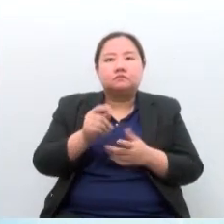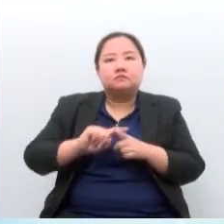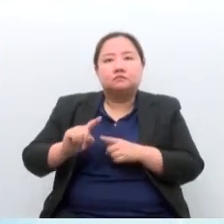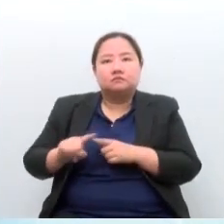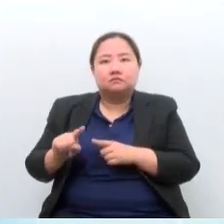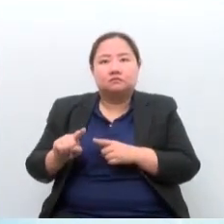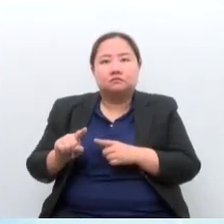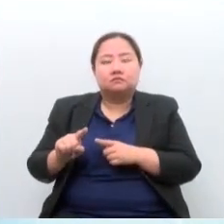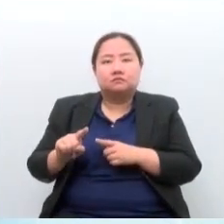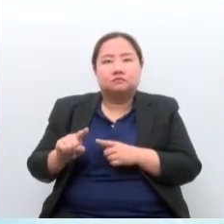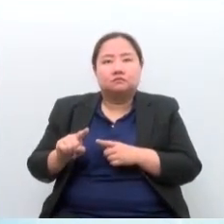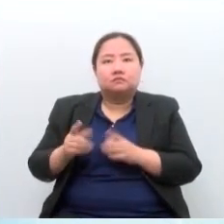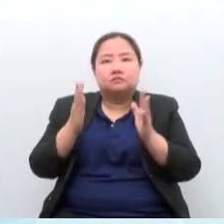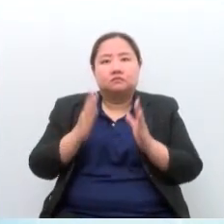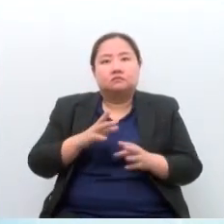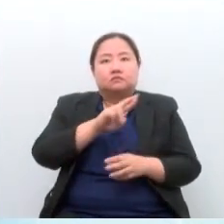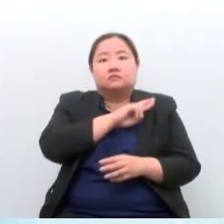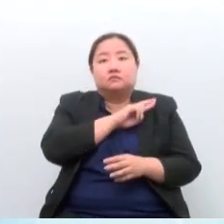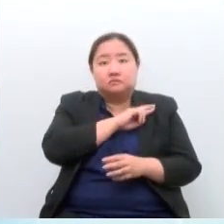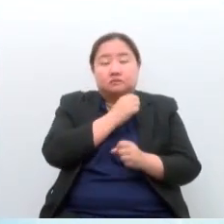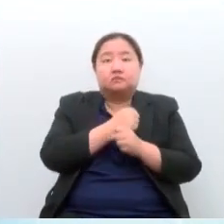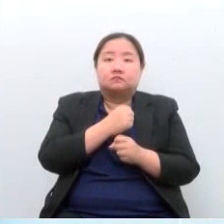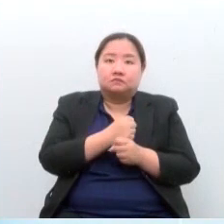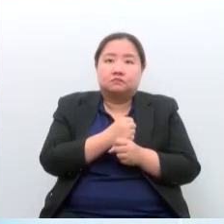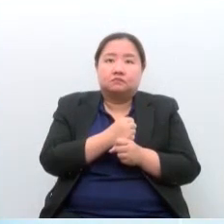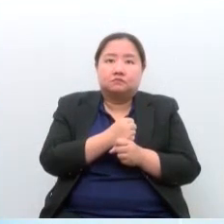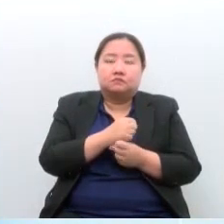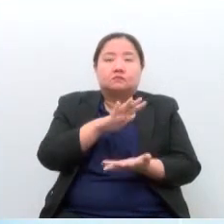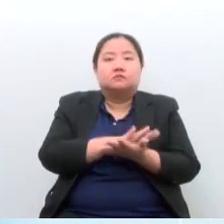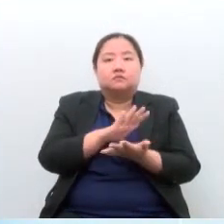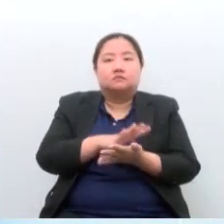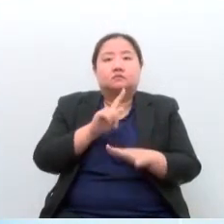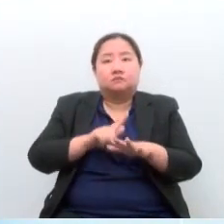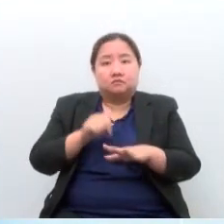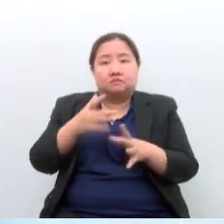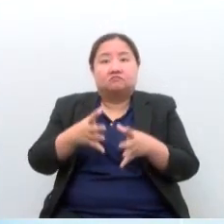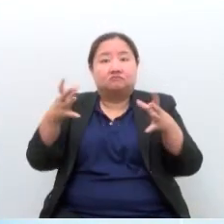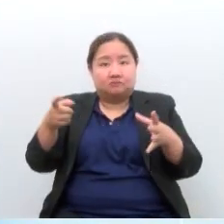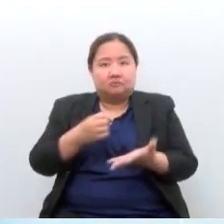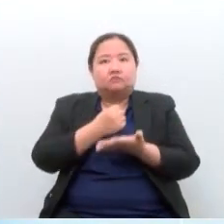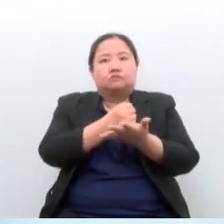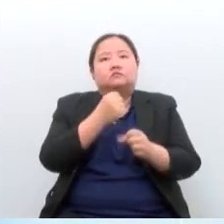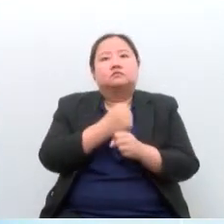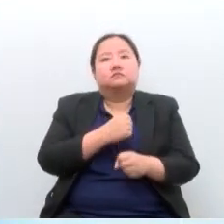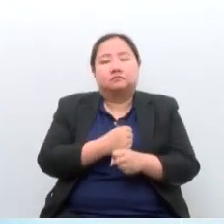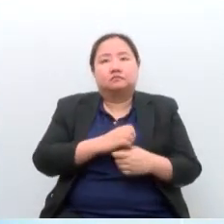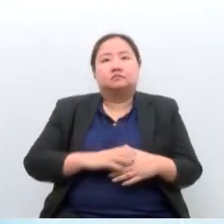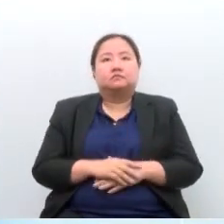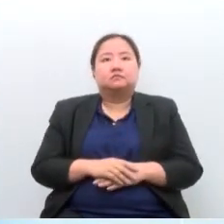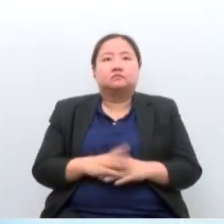เรื่องธุรการต่างๆก็ก็ให้โรงเรียนหลักทำแทนนะครับสรุปก็คือว่าโรง